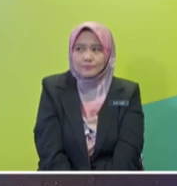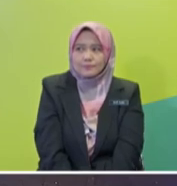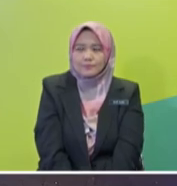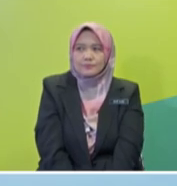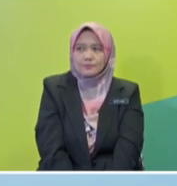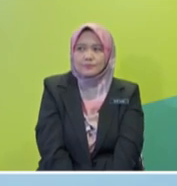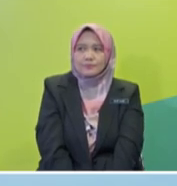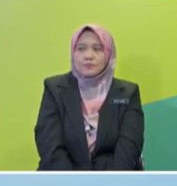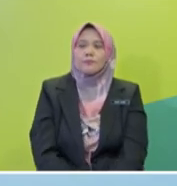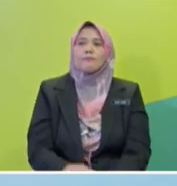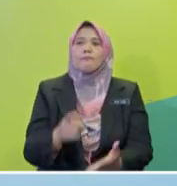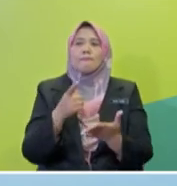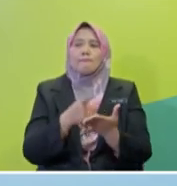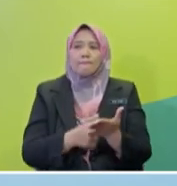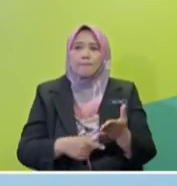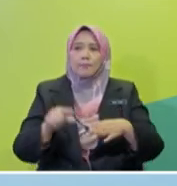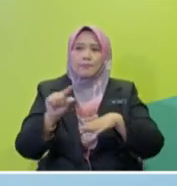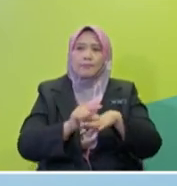heading satu